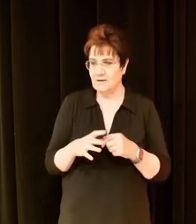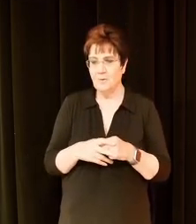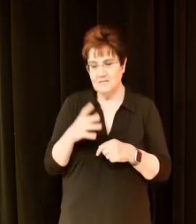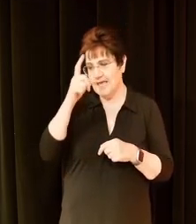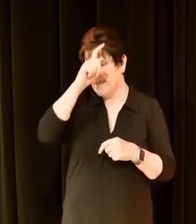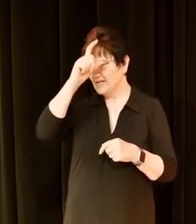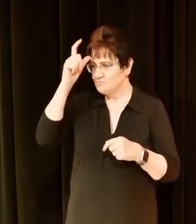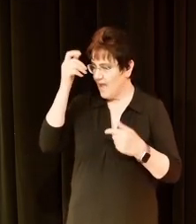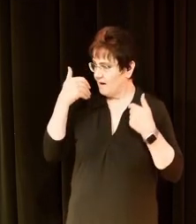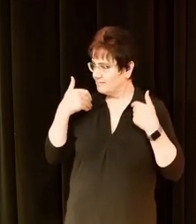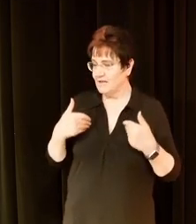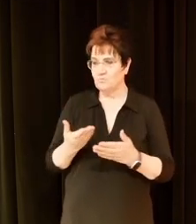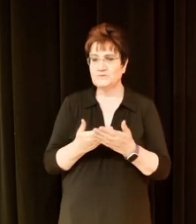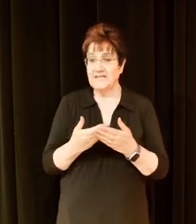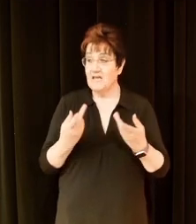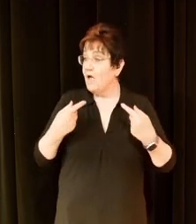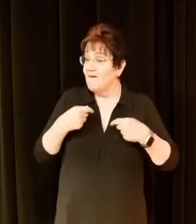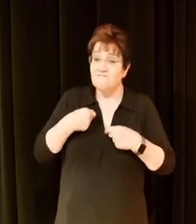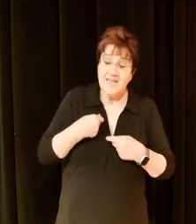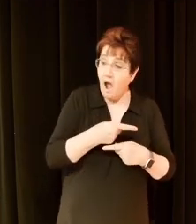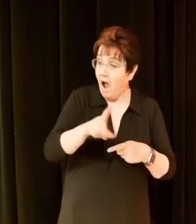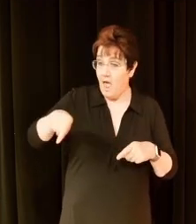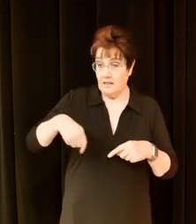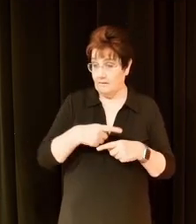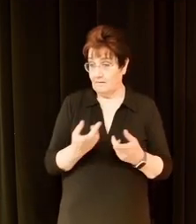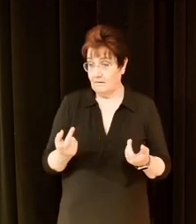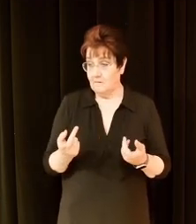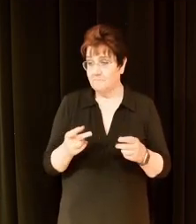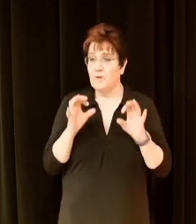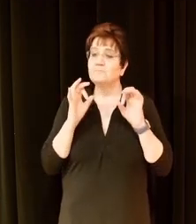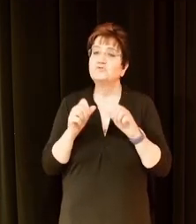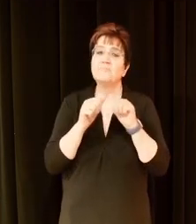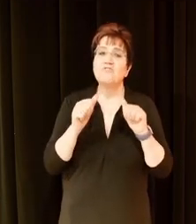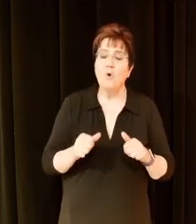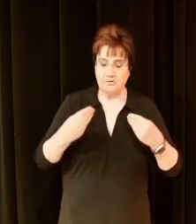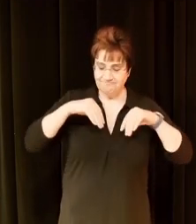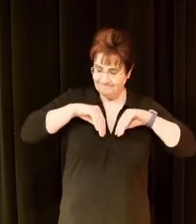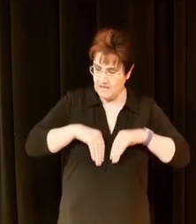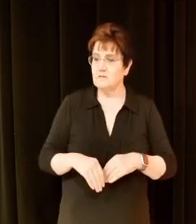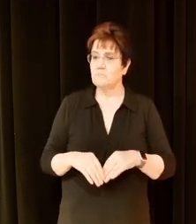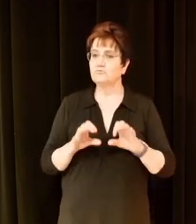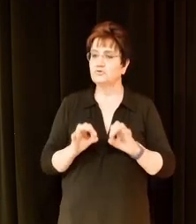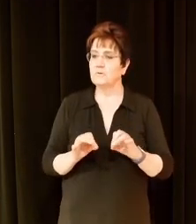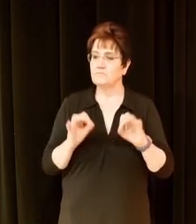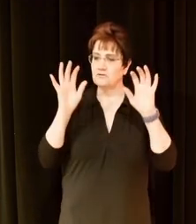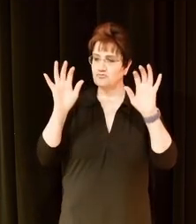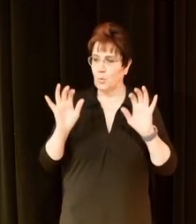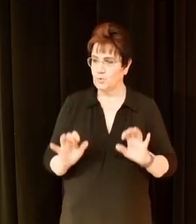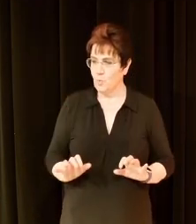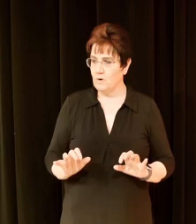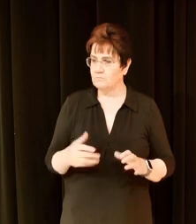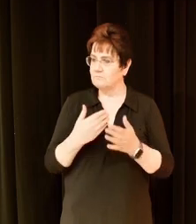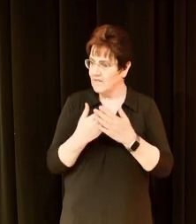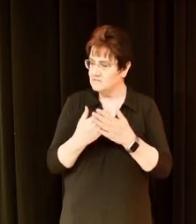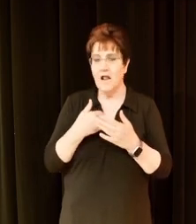Expertenseinsmustern. Das heißt, wir haben ja alle im Prinzip eine bestimmte Art von Struktur in uns aufgebaut, die uns hilft, gerade hier zu